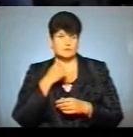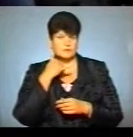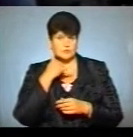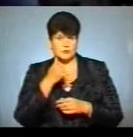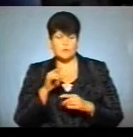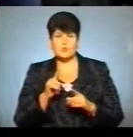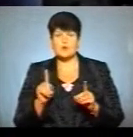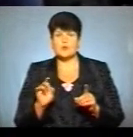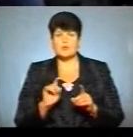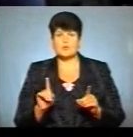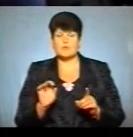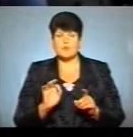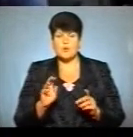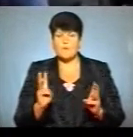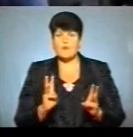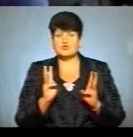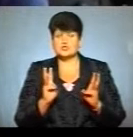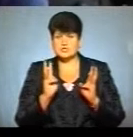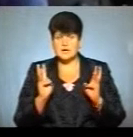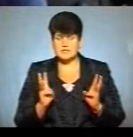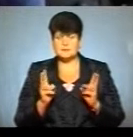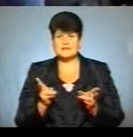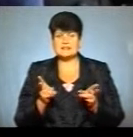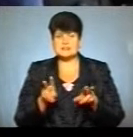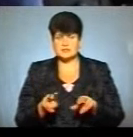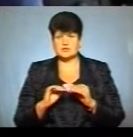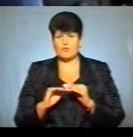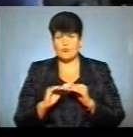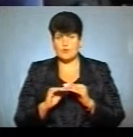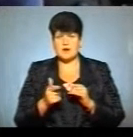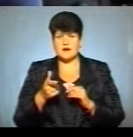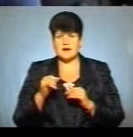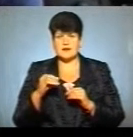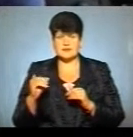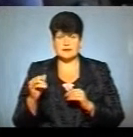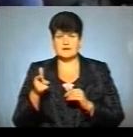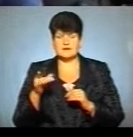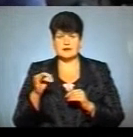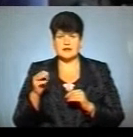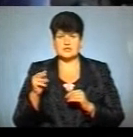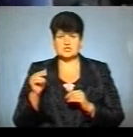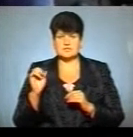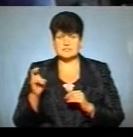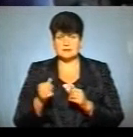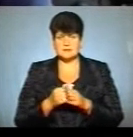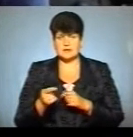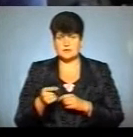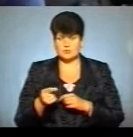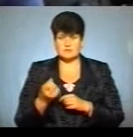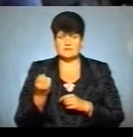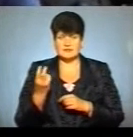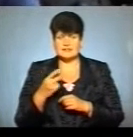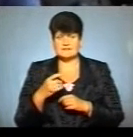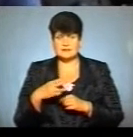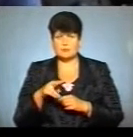повідомлення про пожежу після жнивних залишків, яка виникла у полі поблизу села Гаї-Гречинські. коло Тернополя. 12 хвилин